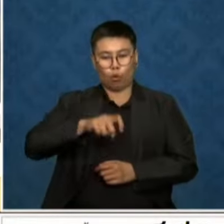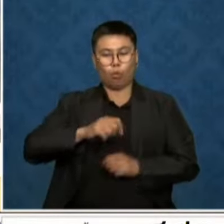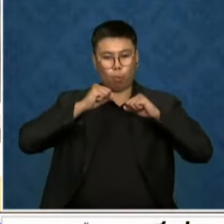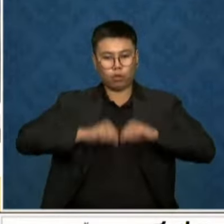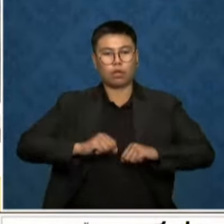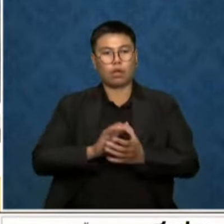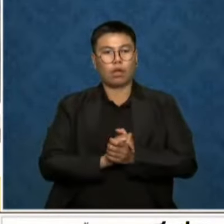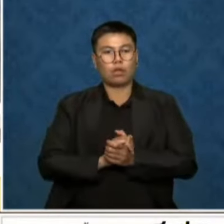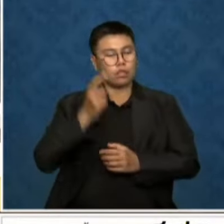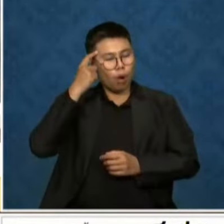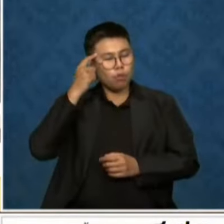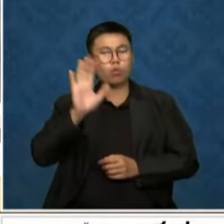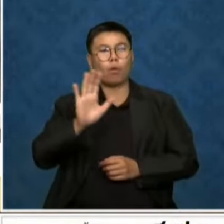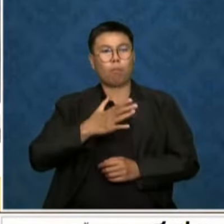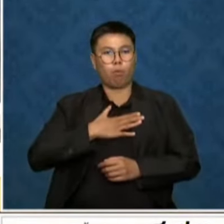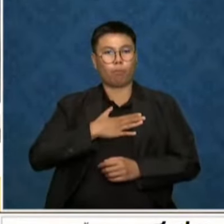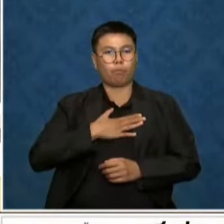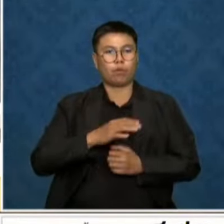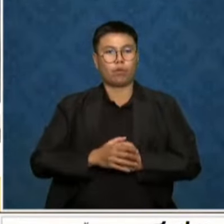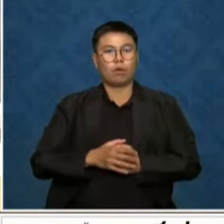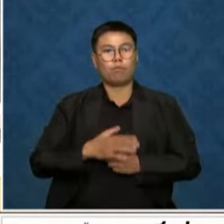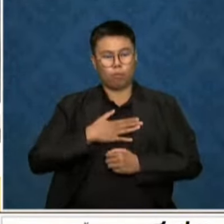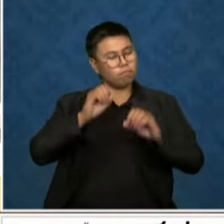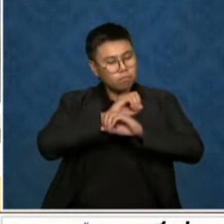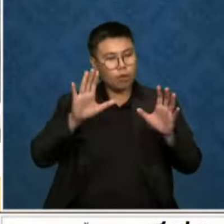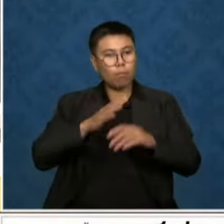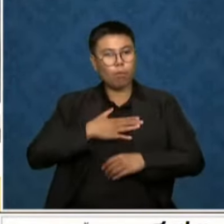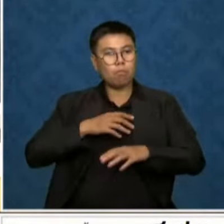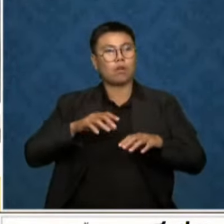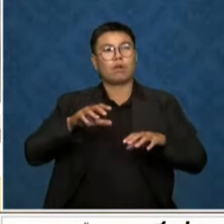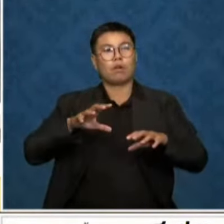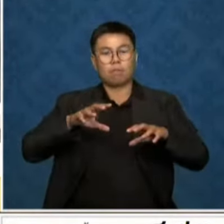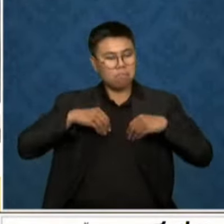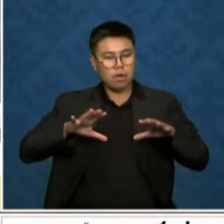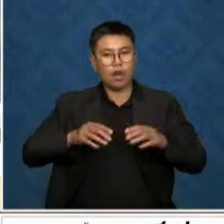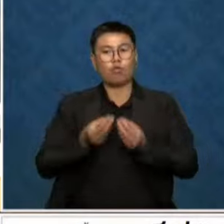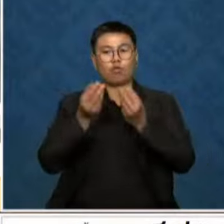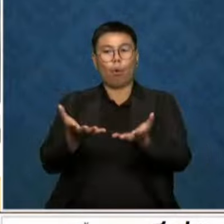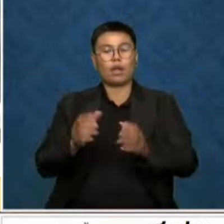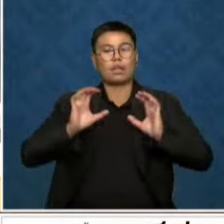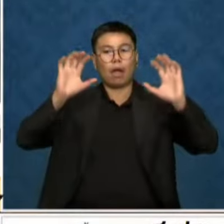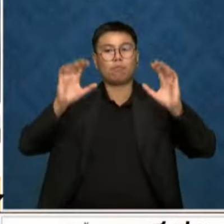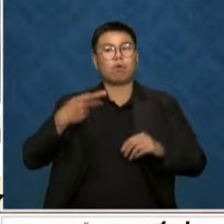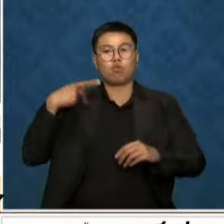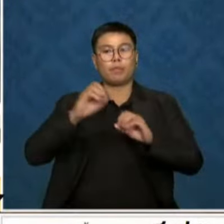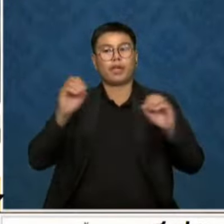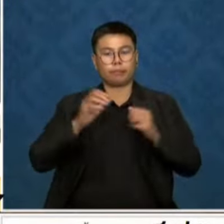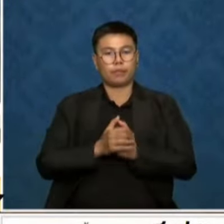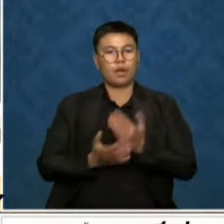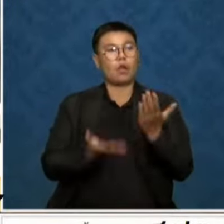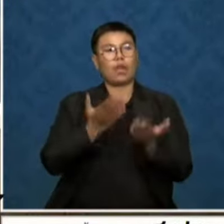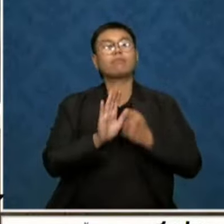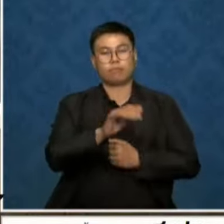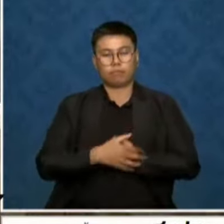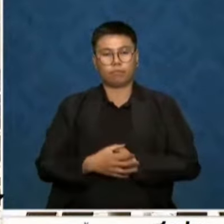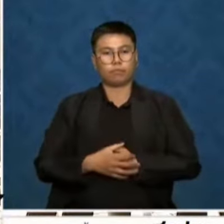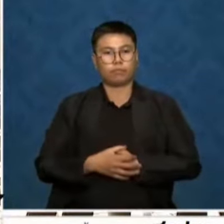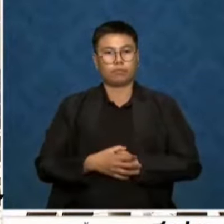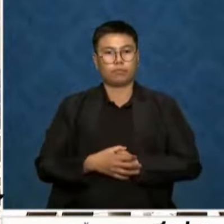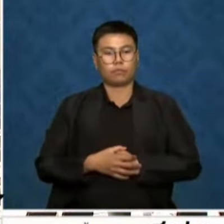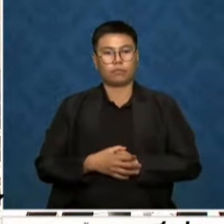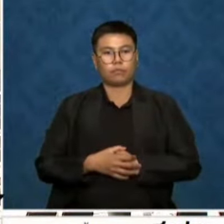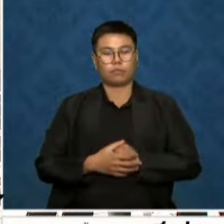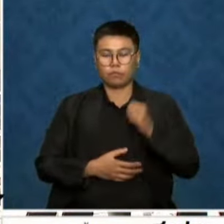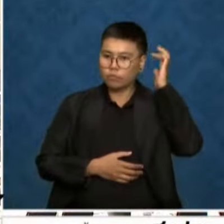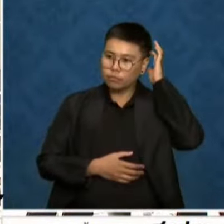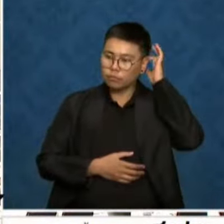กับท่านประธานครับไม่ต้องกังวลครับ ครับ อย่างผมเนี่ยผมชัดเจนครับว่าผมไม่เห็นด้วยกับการที่จะส่งไปให้รัฐบาลเพราะไม่เกิดประโยชน์ใดๆครับ แล้วแต่ท่านครับ